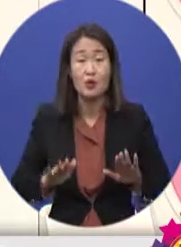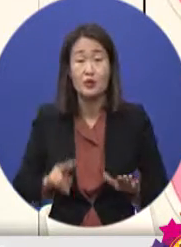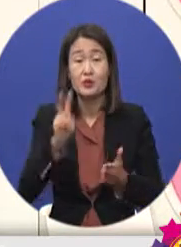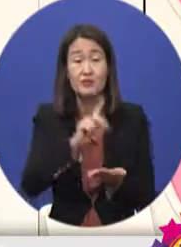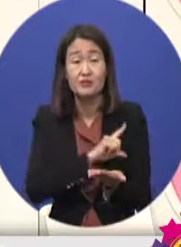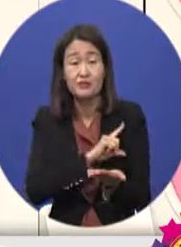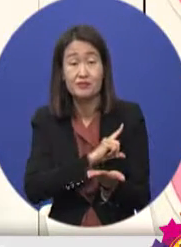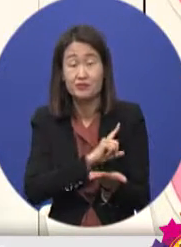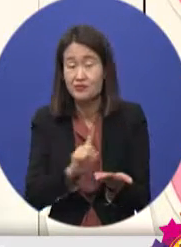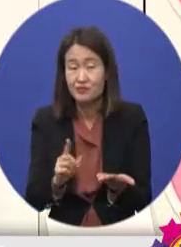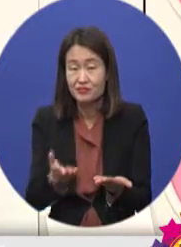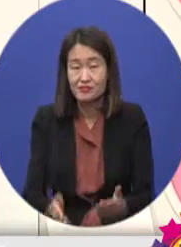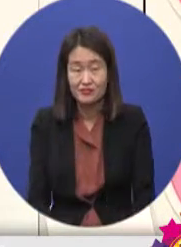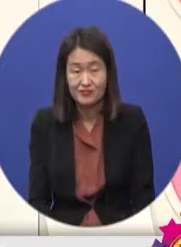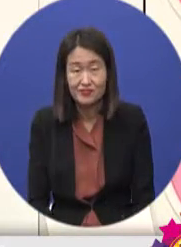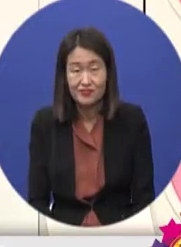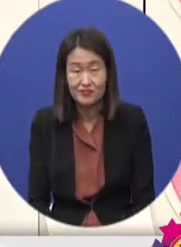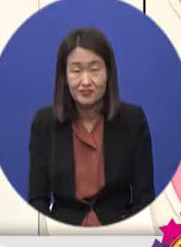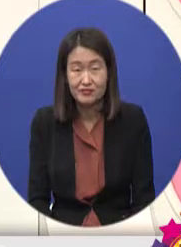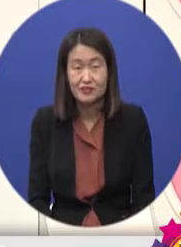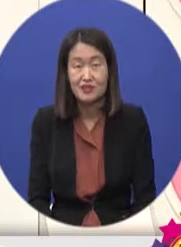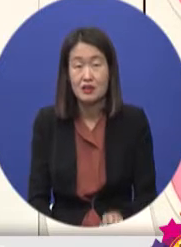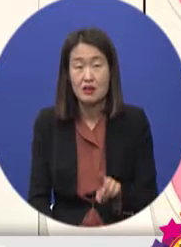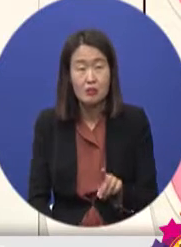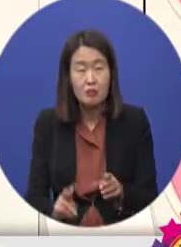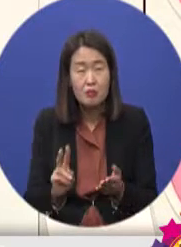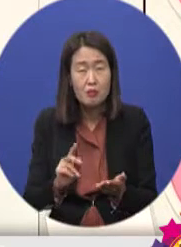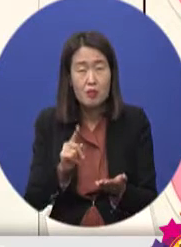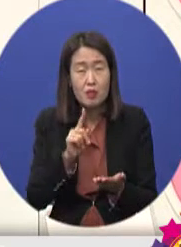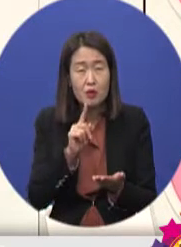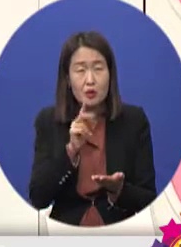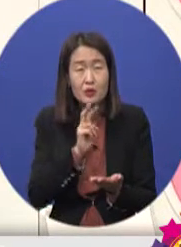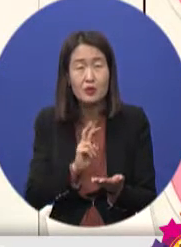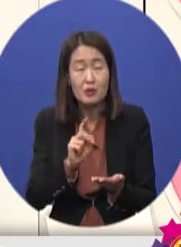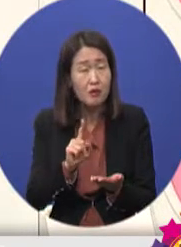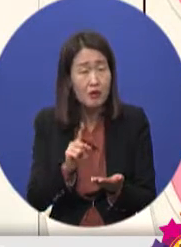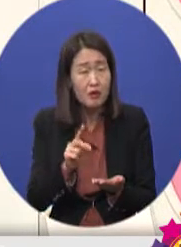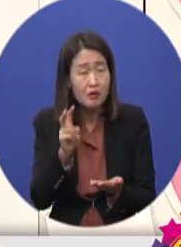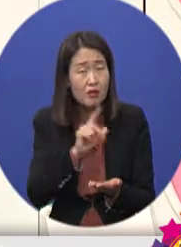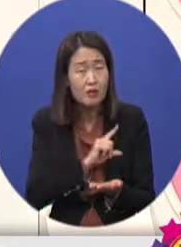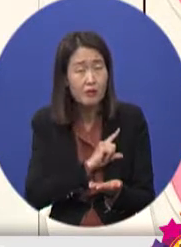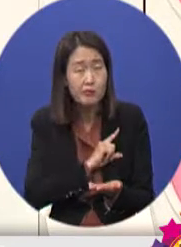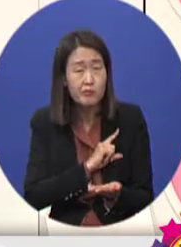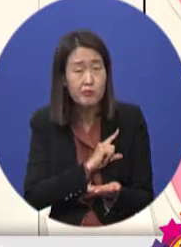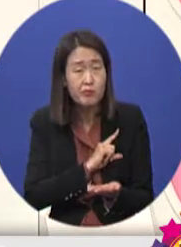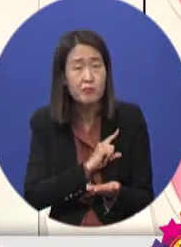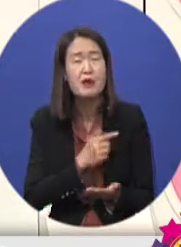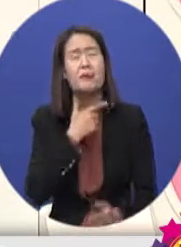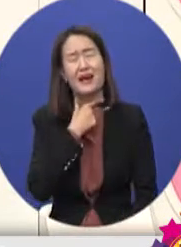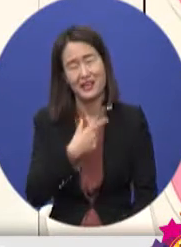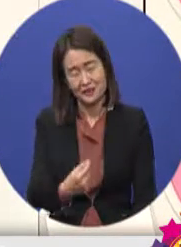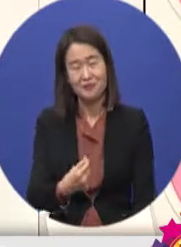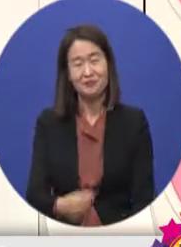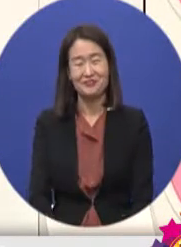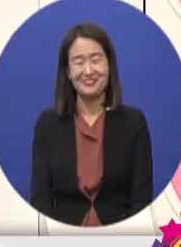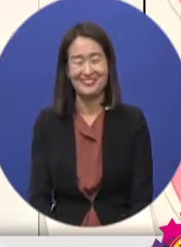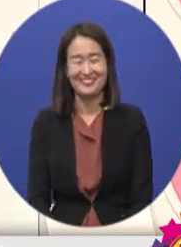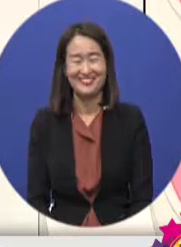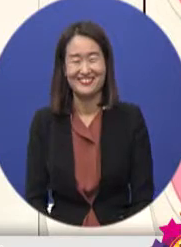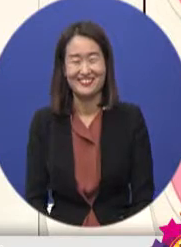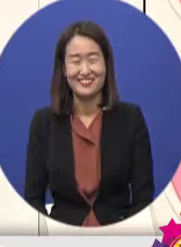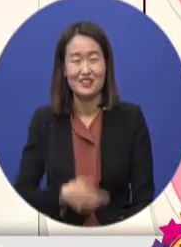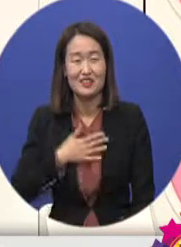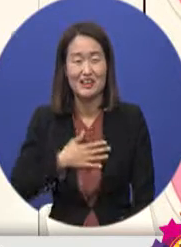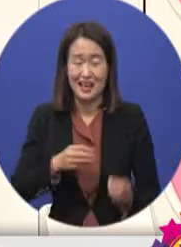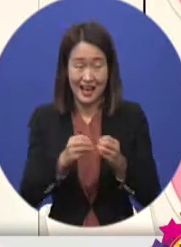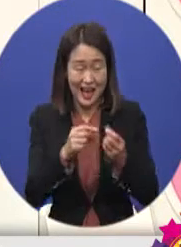노래 부르실까요? 노사인은 바람 한번 볼게요. 자라든가 뭐라든가. 아, 무슨 어떤 노래요? 바람. 바램. 네. 아유,